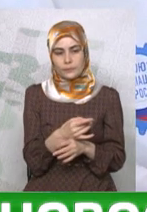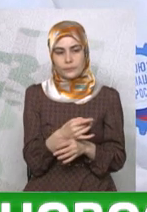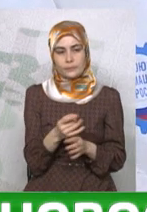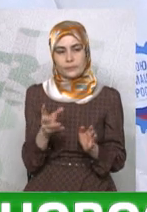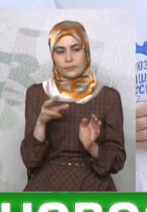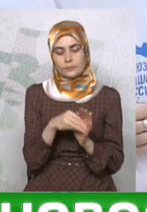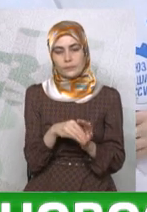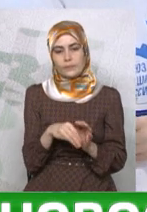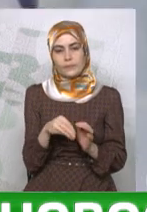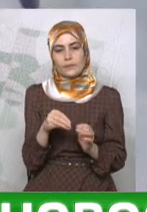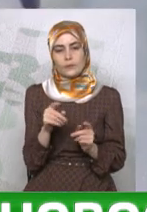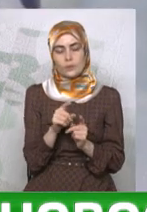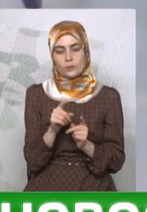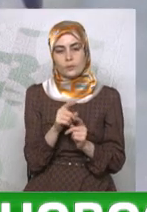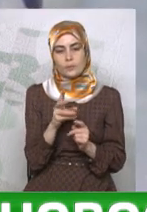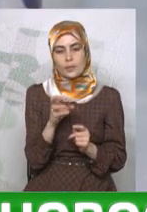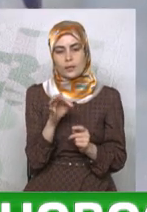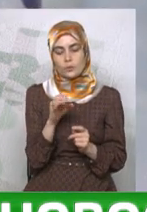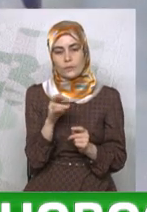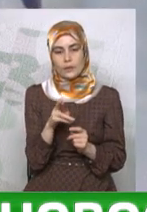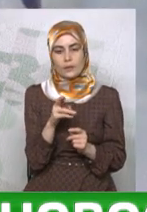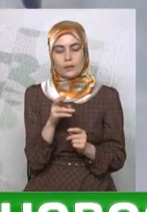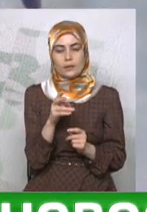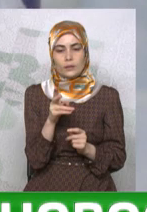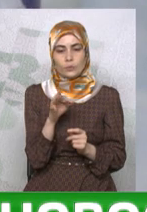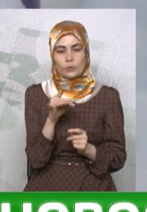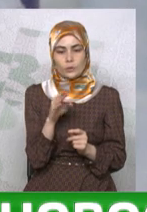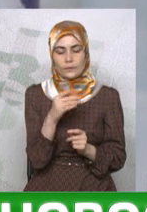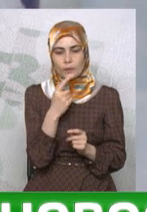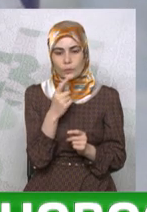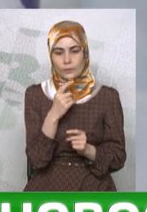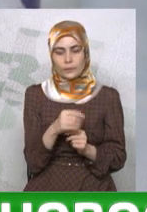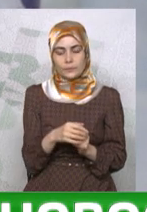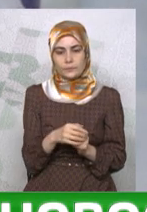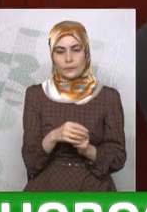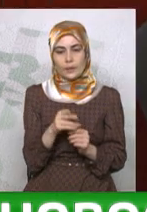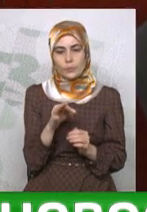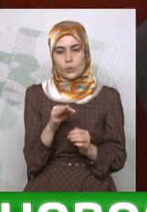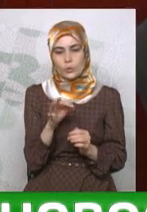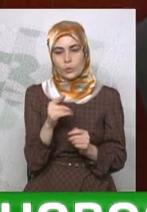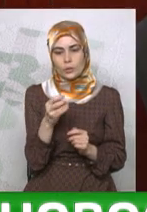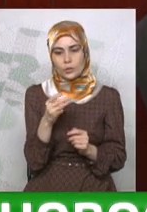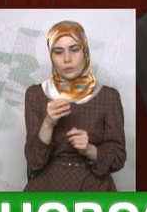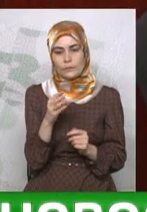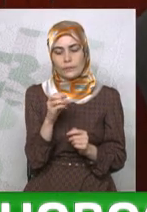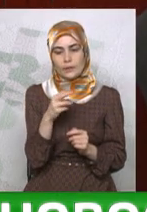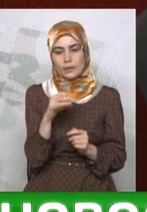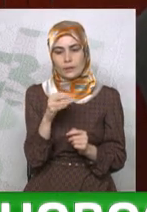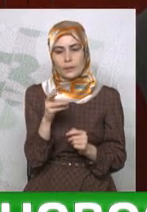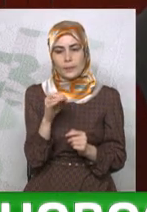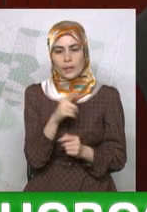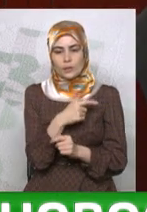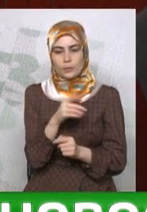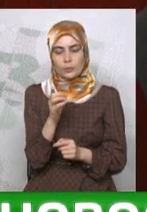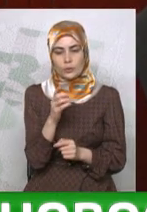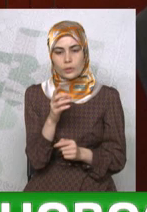Присоединились в рамках программы массового добровольного донорства крови и ее компонентов по соглашению с Федеральным медико-биологическим агентством